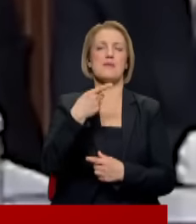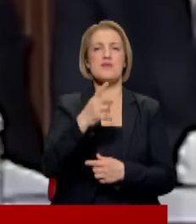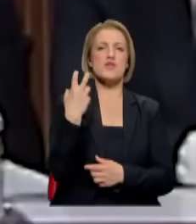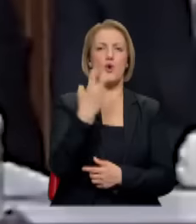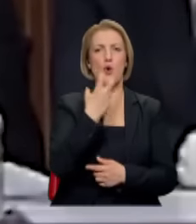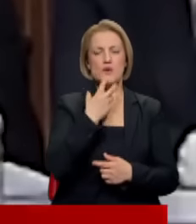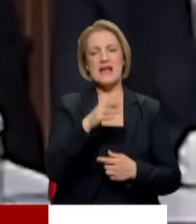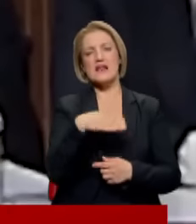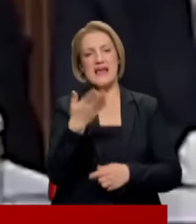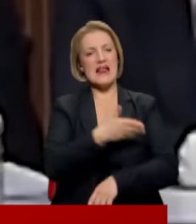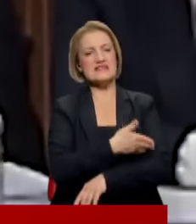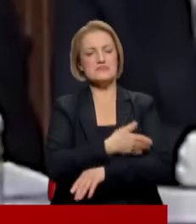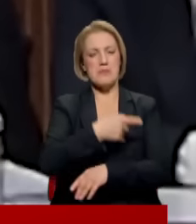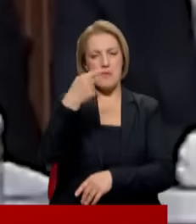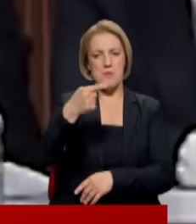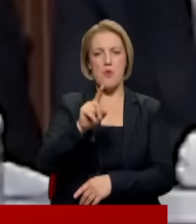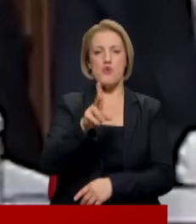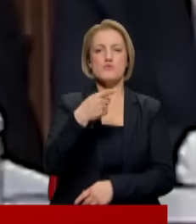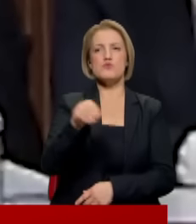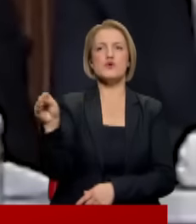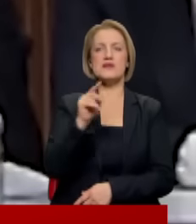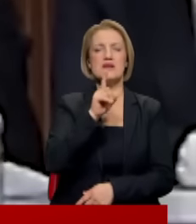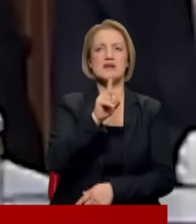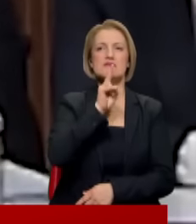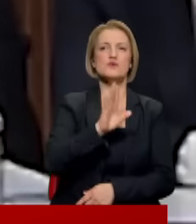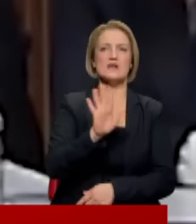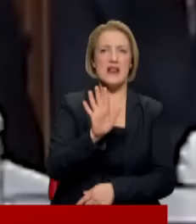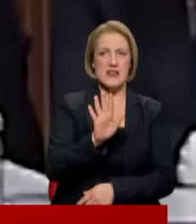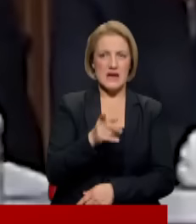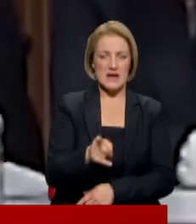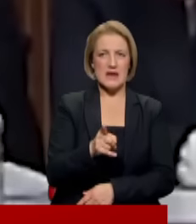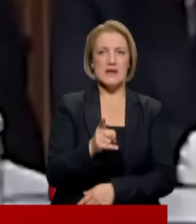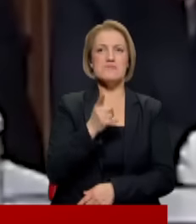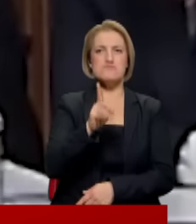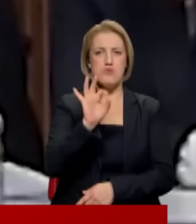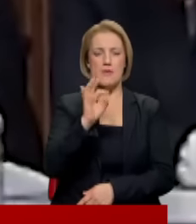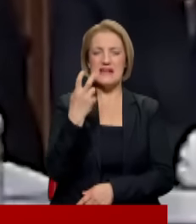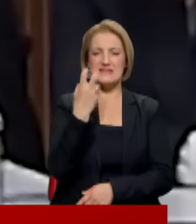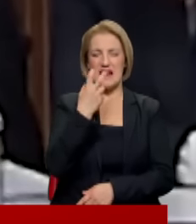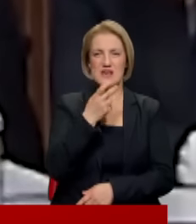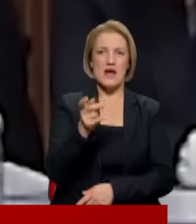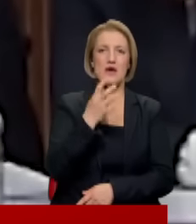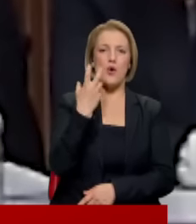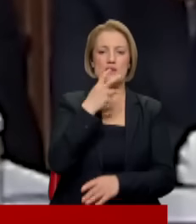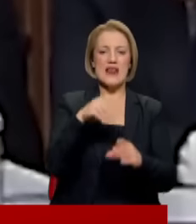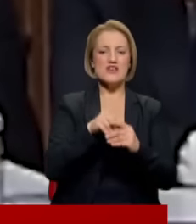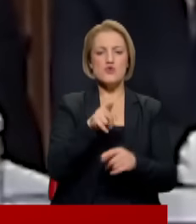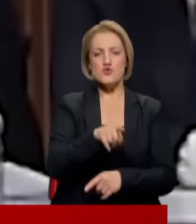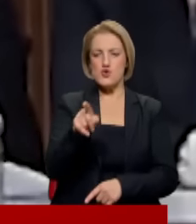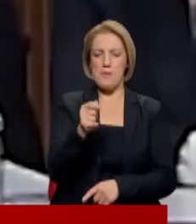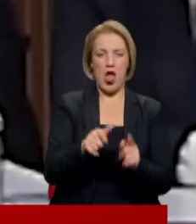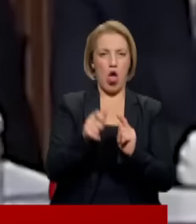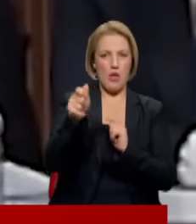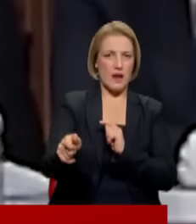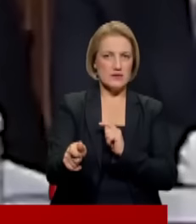konser ve diğer hizmet kalemleri 13. 27.000 L kalkıp böyle bir sanatçıya konser için şu kadar para